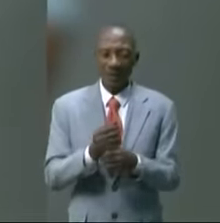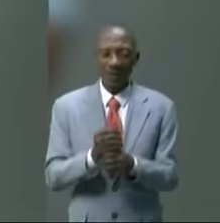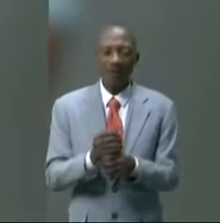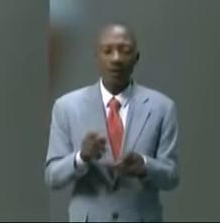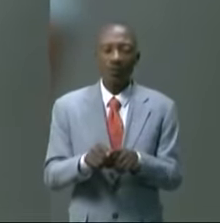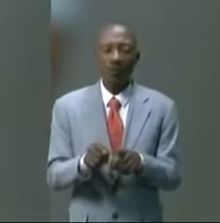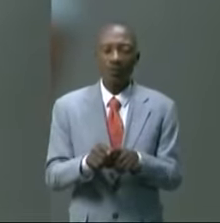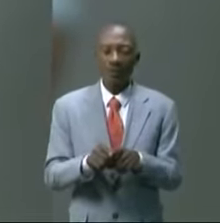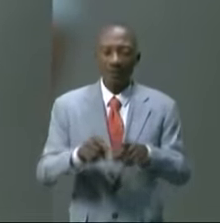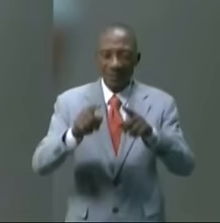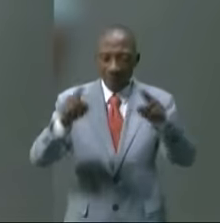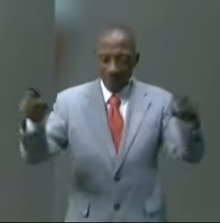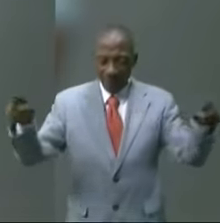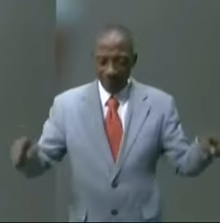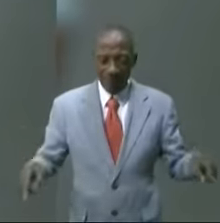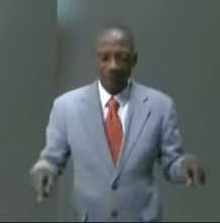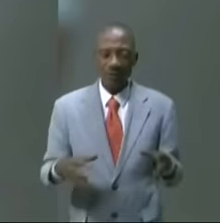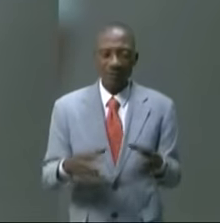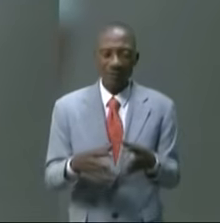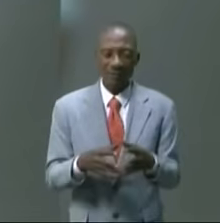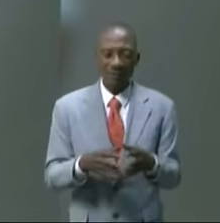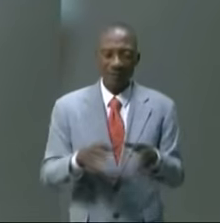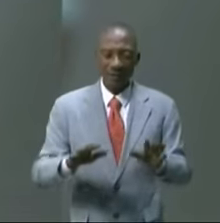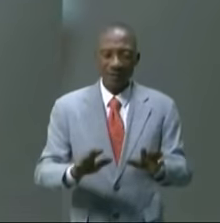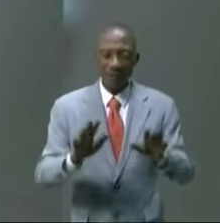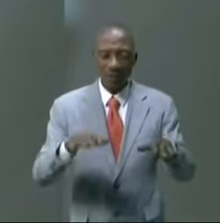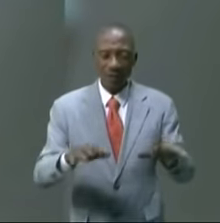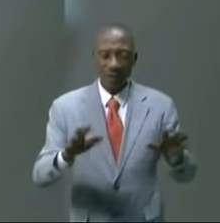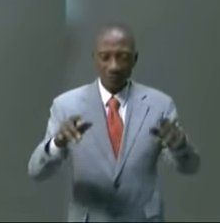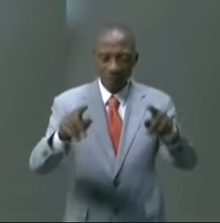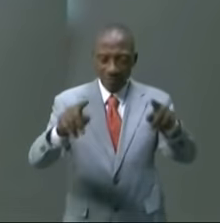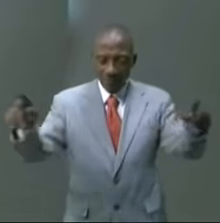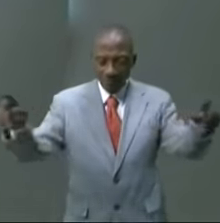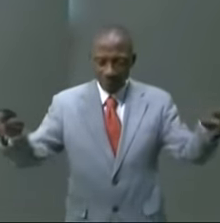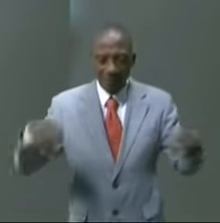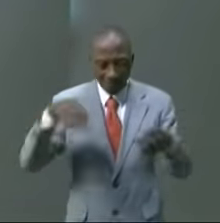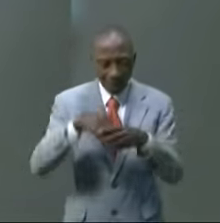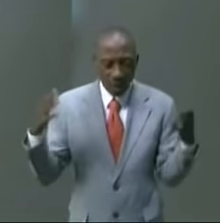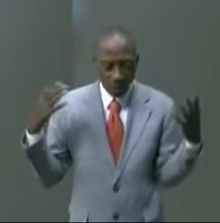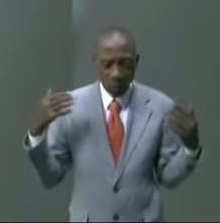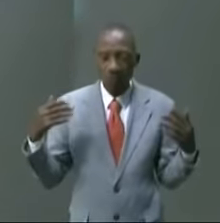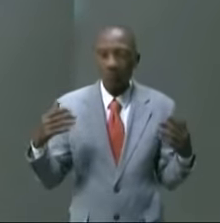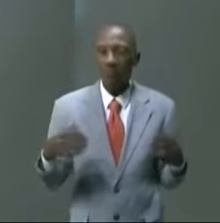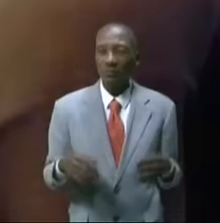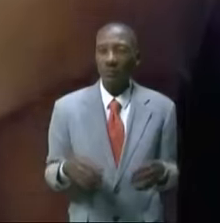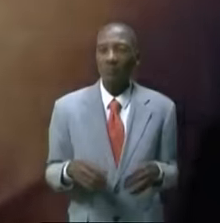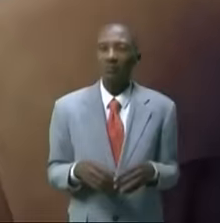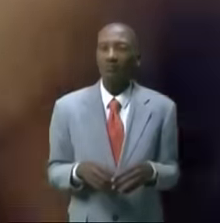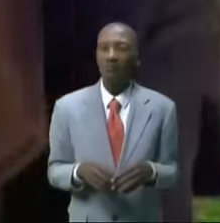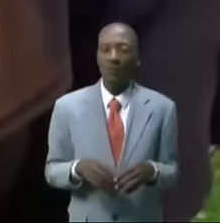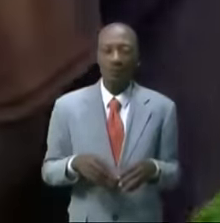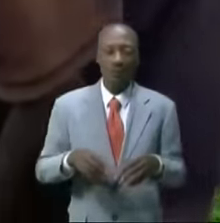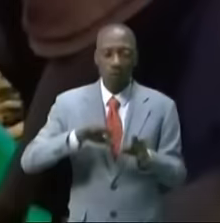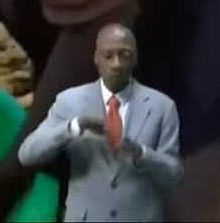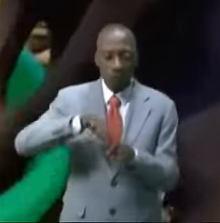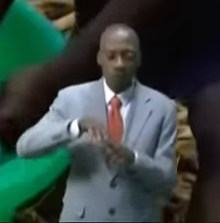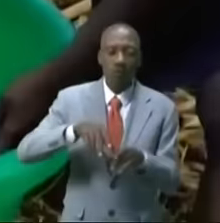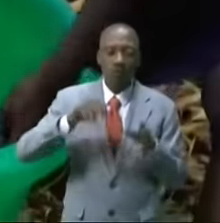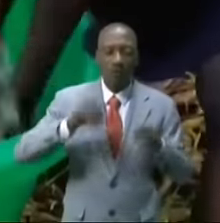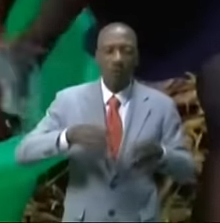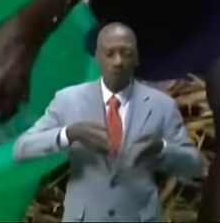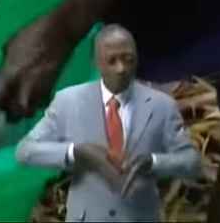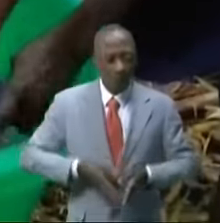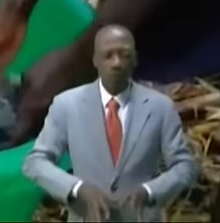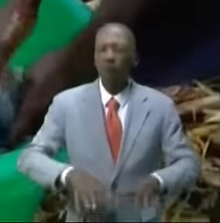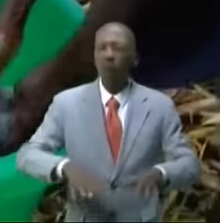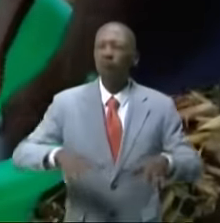mètres carrés. Nous avons des filets dans lesquels les poissons peuvent se multiplier. Ce stade, 130 000